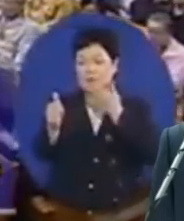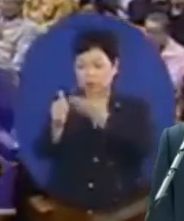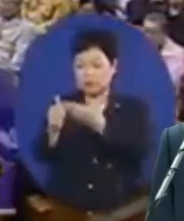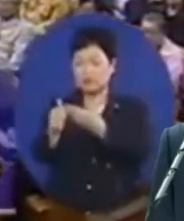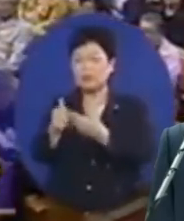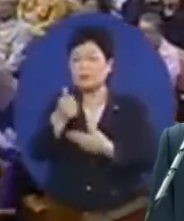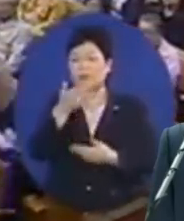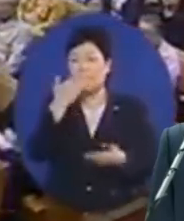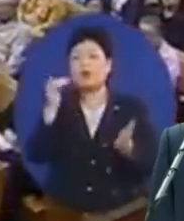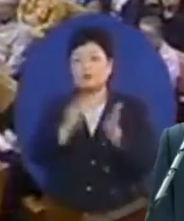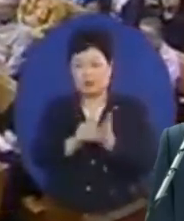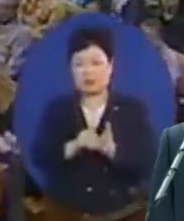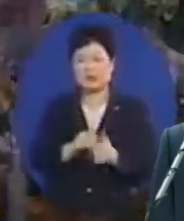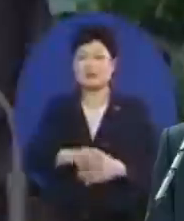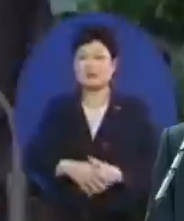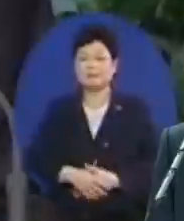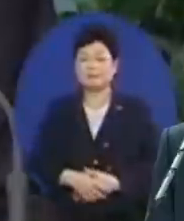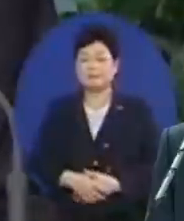먹은지라.